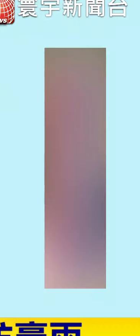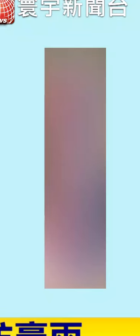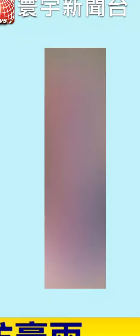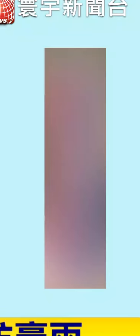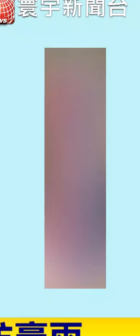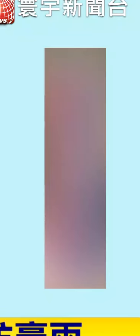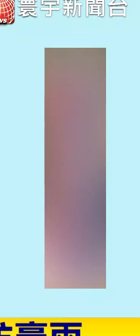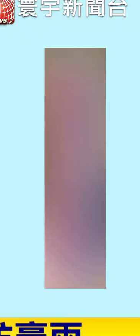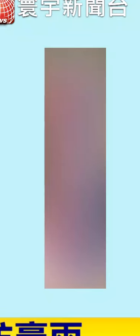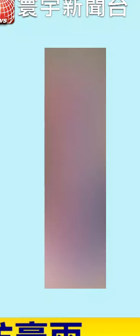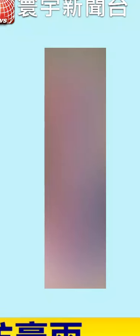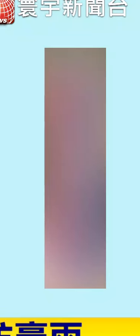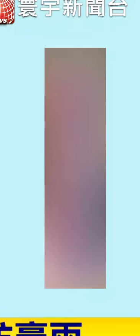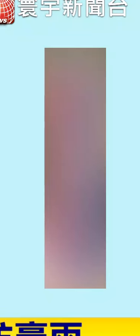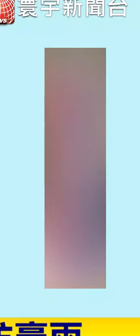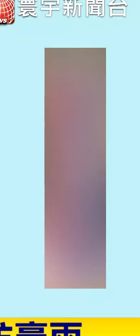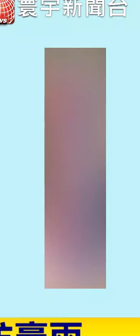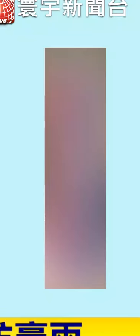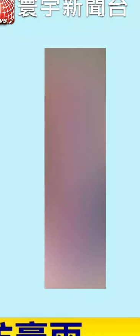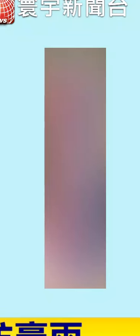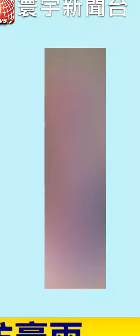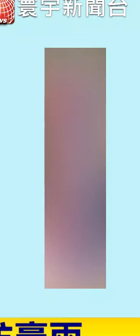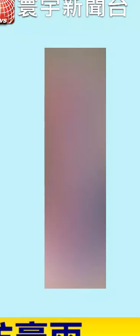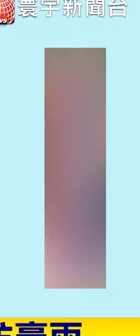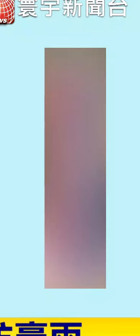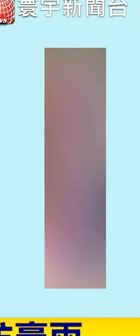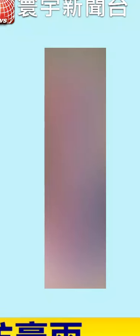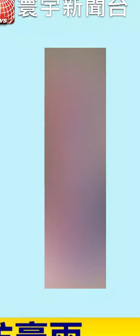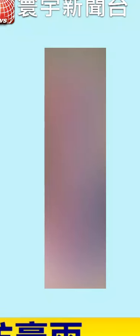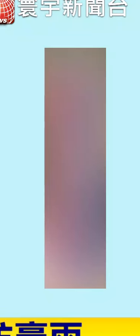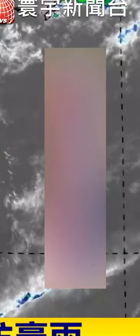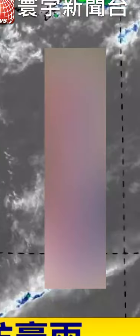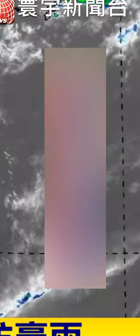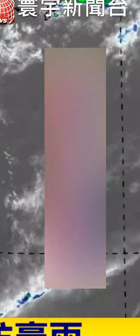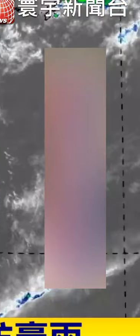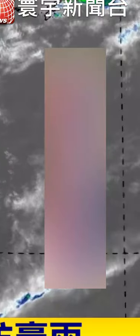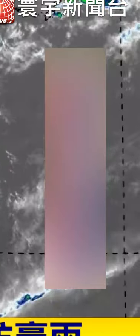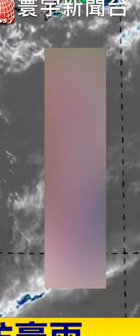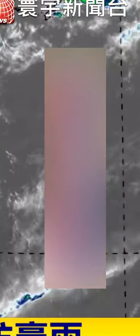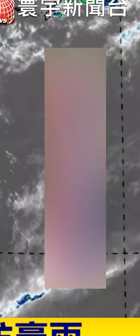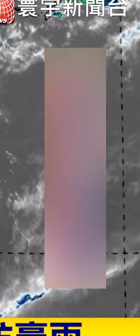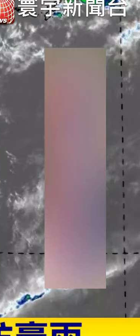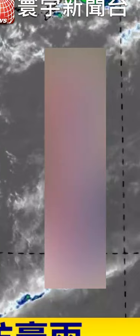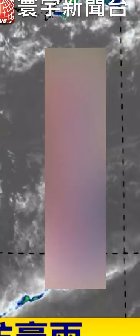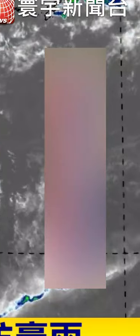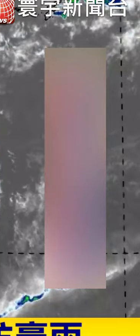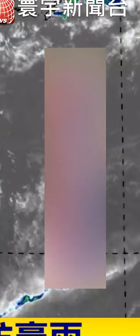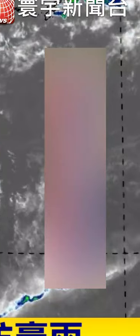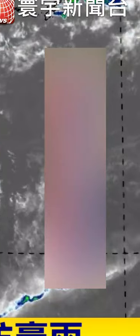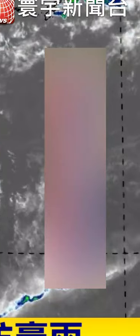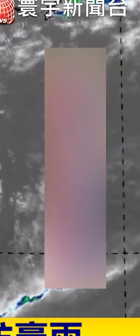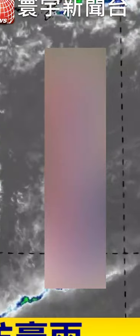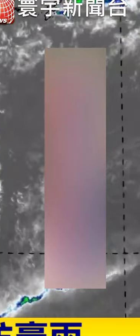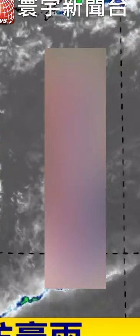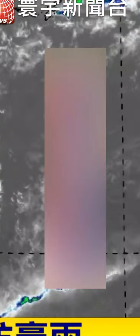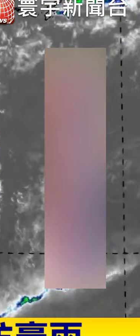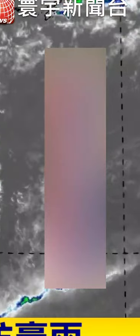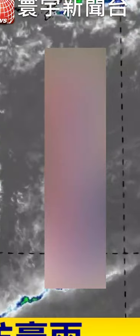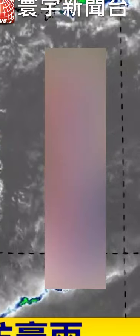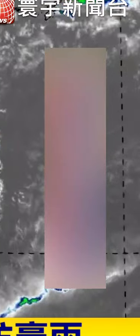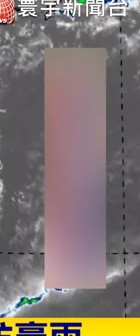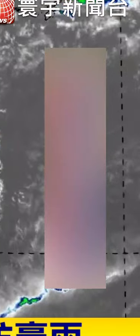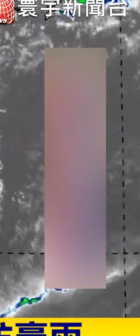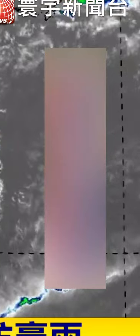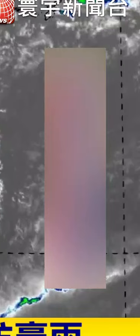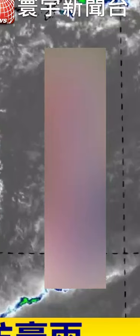为轻度台风，不过别忘了，天兔小范围暴风圈内有强风豪雨聚集，首当其冲的就是台东、恒